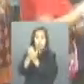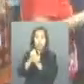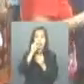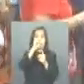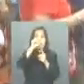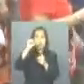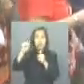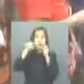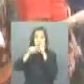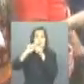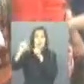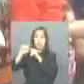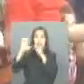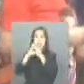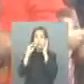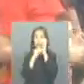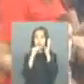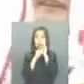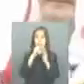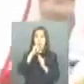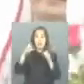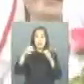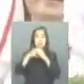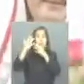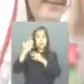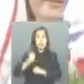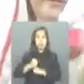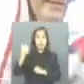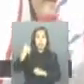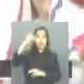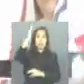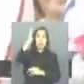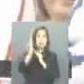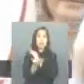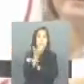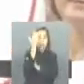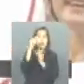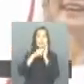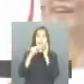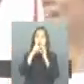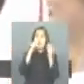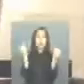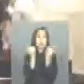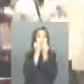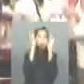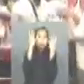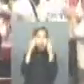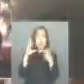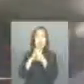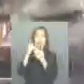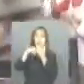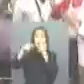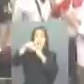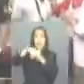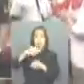พร้อมกับกล่าวถึงการที่พรรคประชาธิปัตย์ปราศัยใหญ่วันพรุ่งนี้ว่าจะไม่ส่งผลกระทบต่อคะแนนเสียงของพรรคและยืนยันว่าพรร